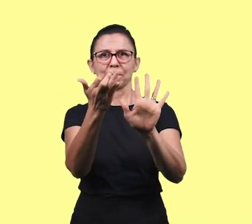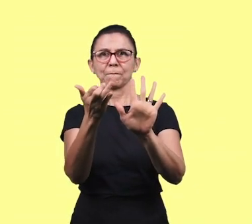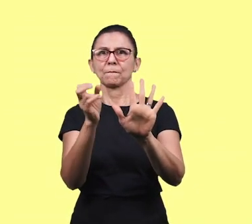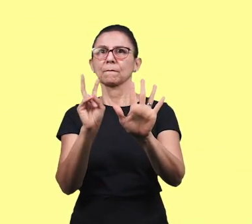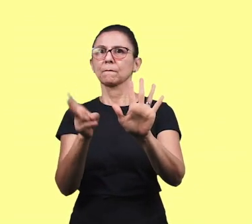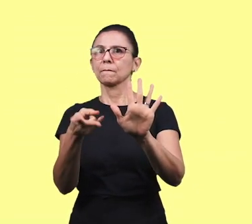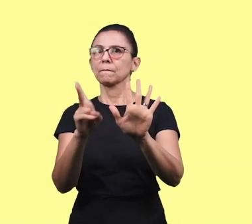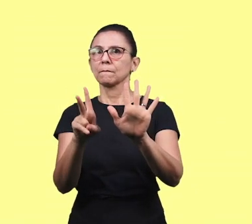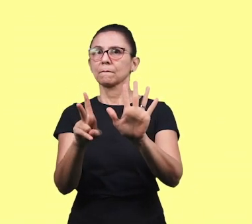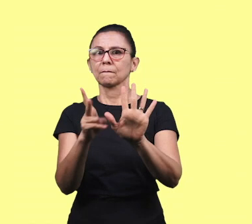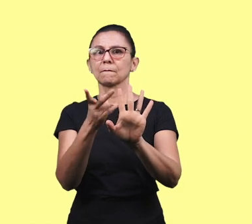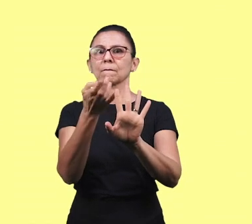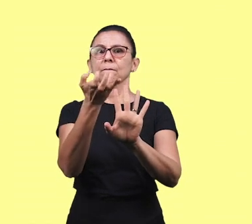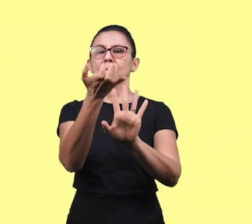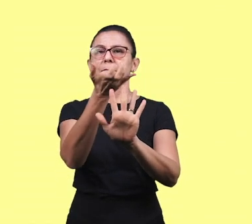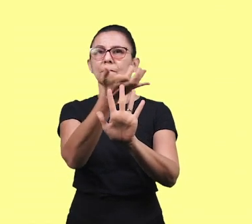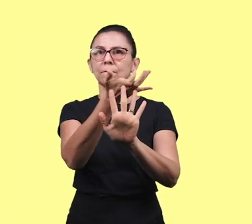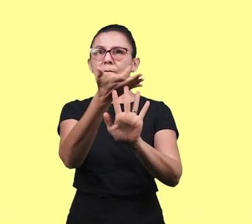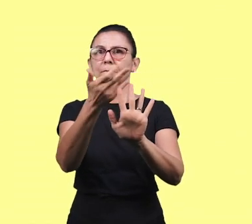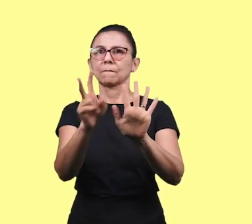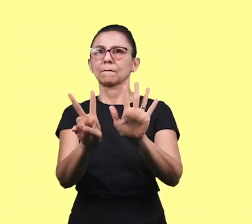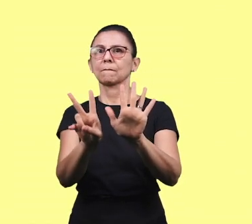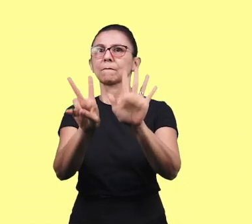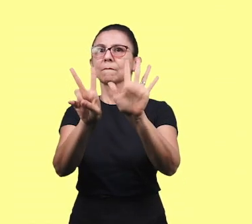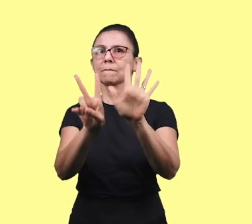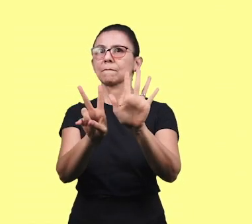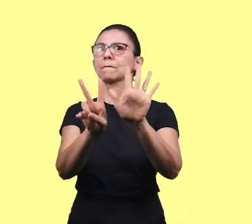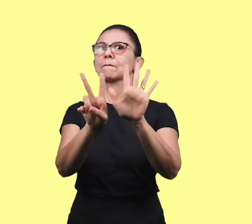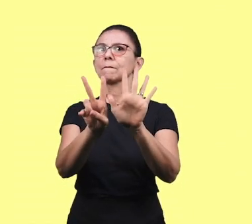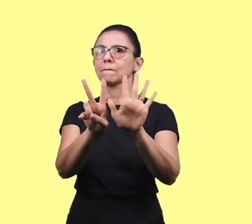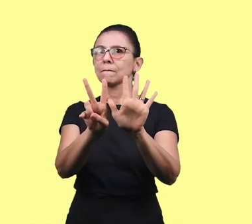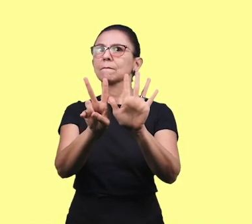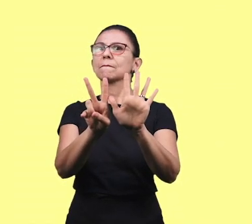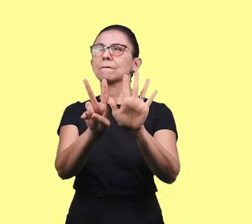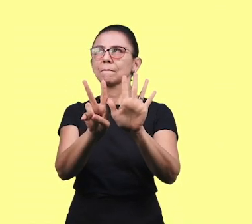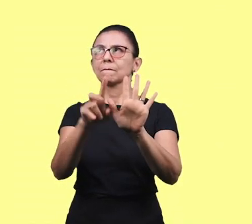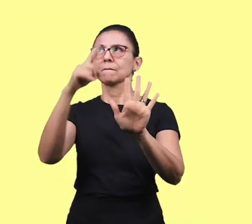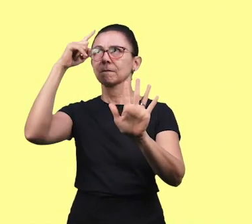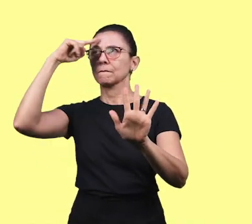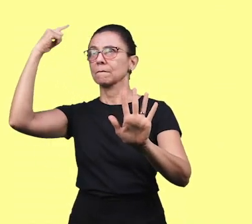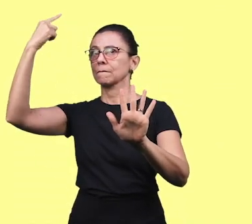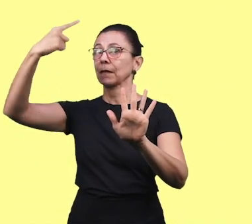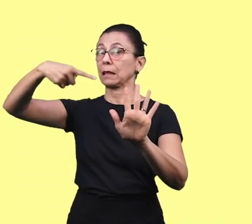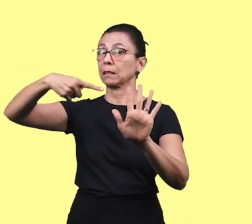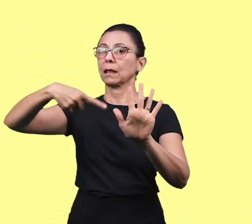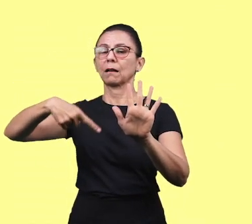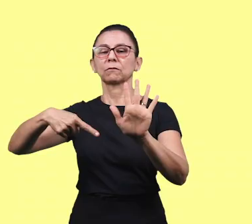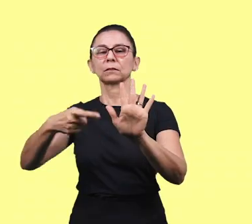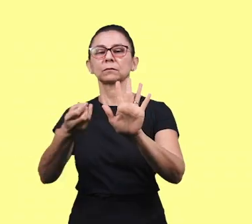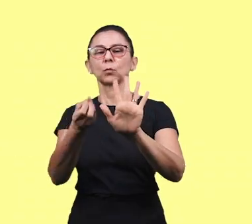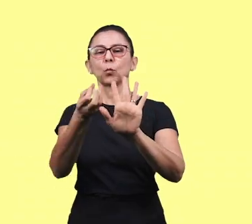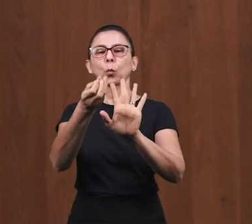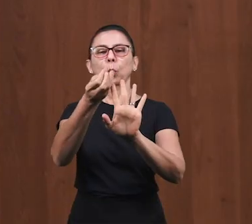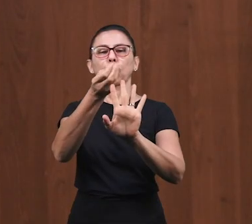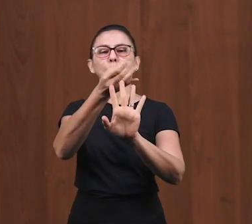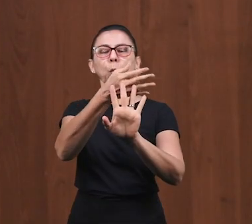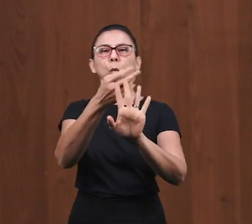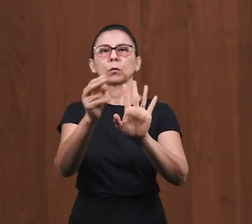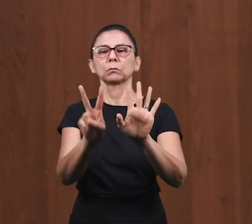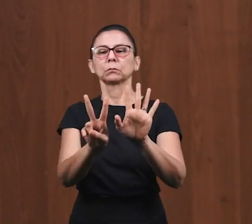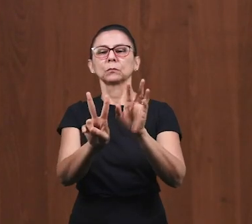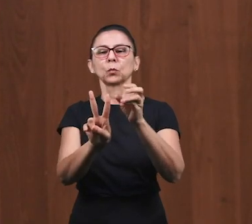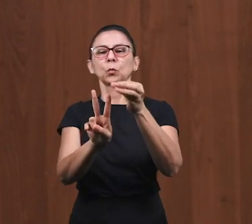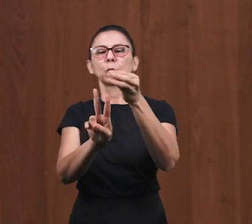toujours allumées. Et cela est un commandement du Seigneur. Ces flammes allumées, parce que le sacrificateur, tous les